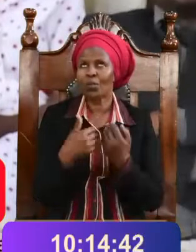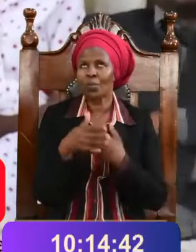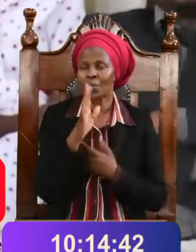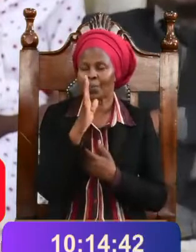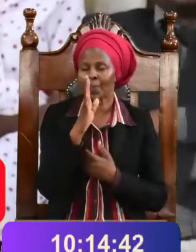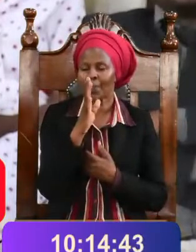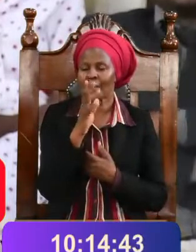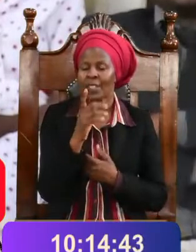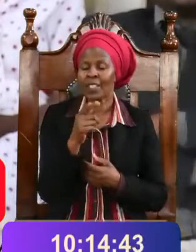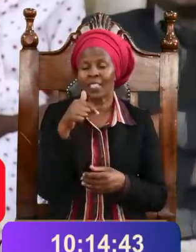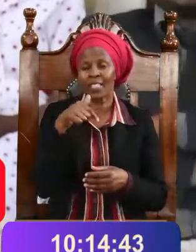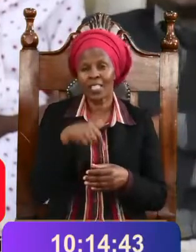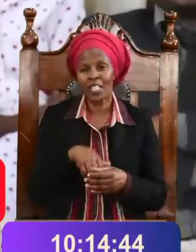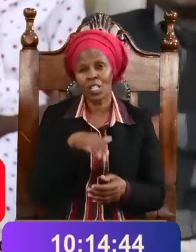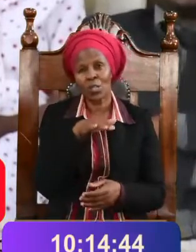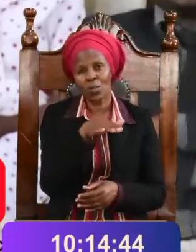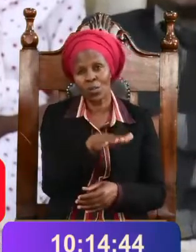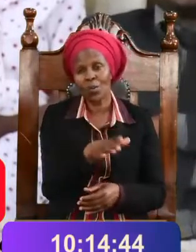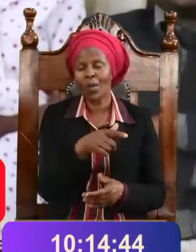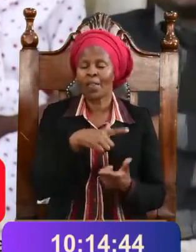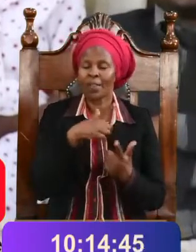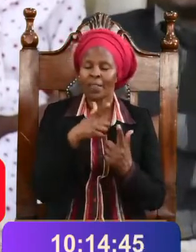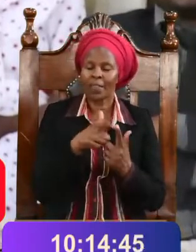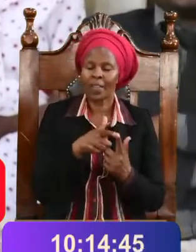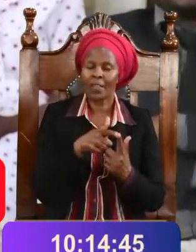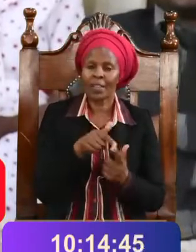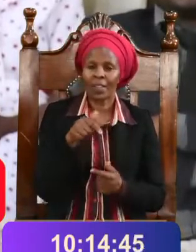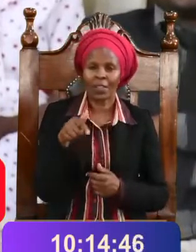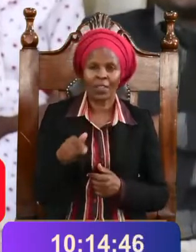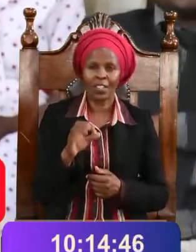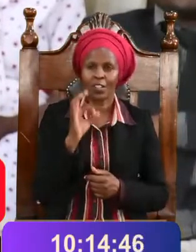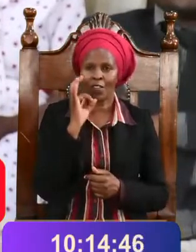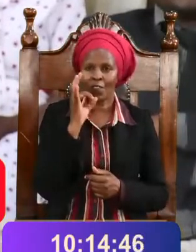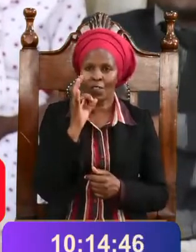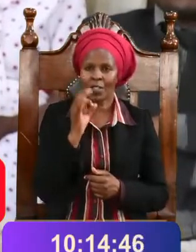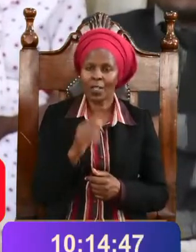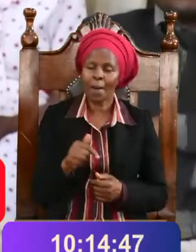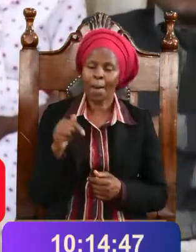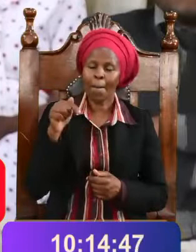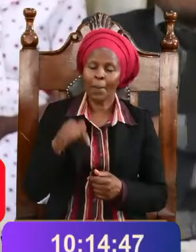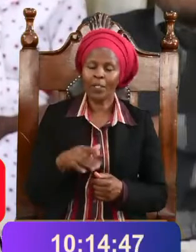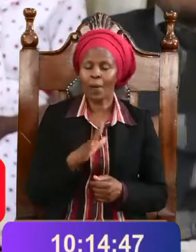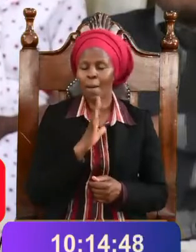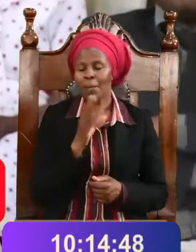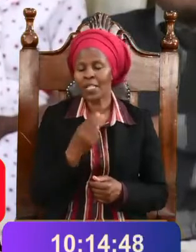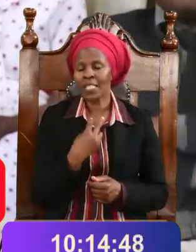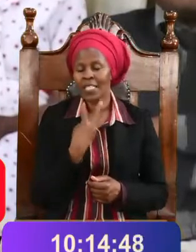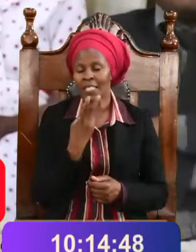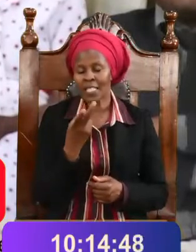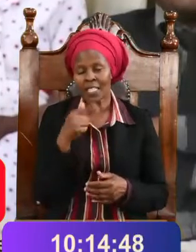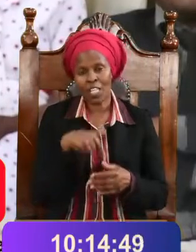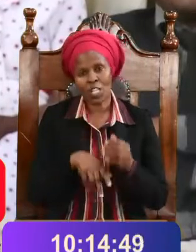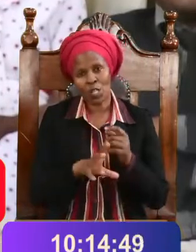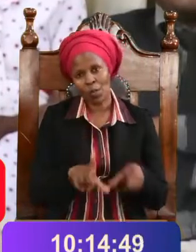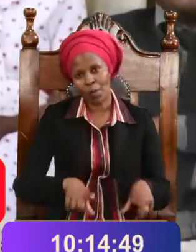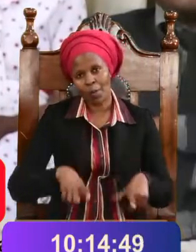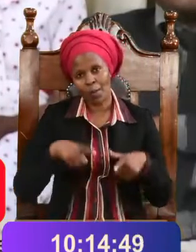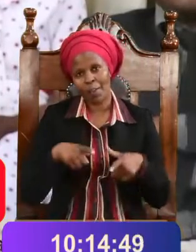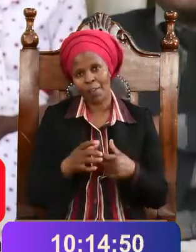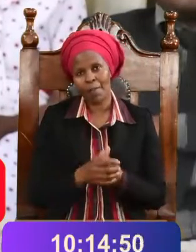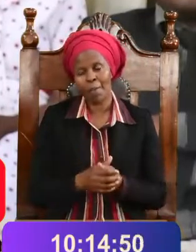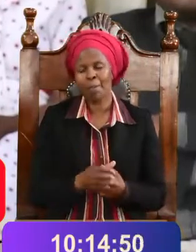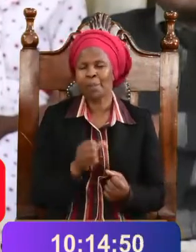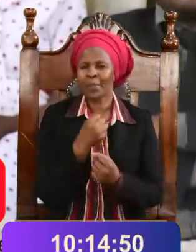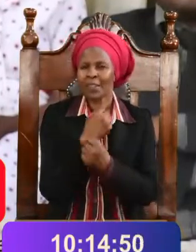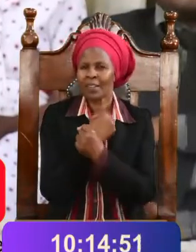yu ndani yetu, lazima basi tunda la Roho Mtakatifu pia lionekane katika maisha yetu. Kama ni